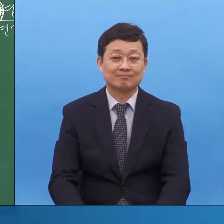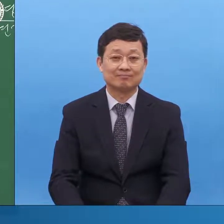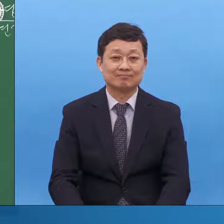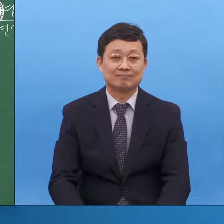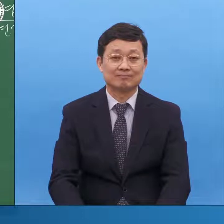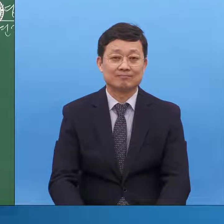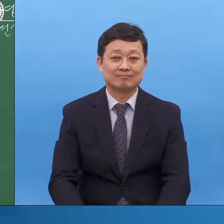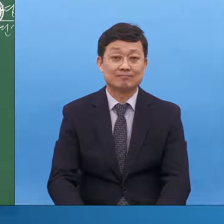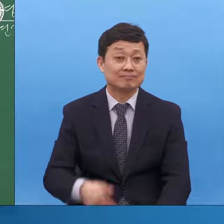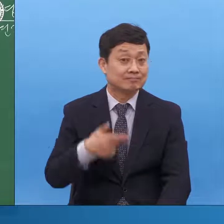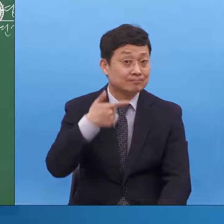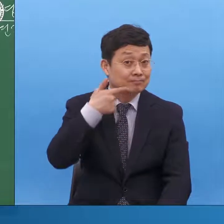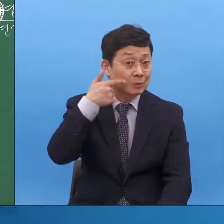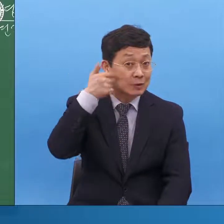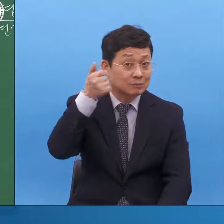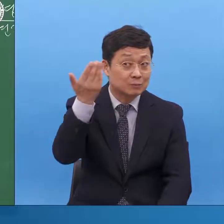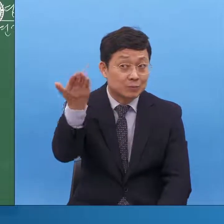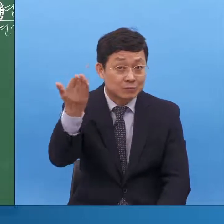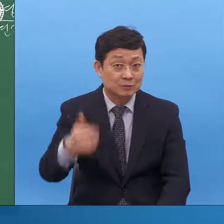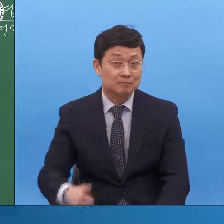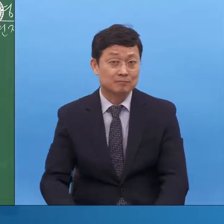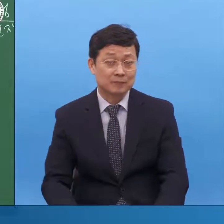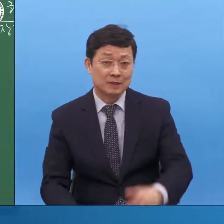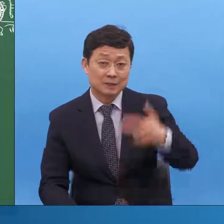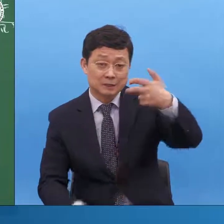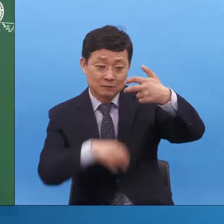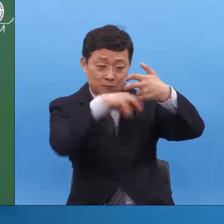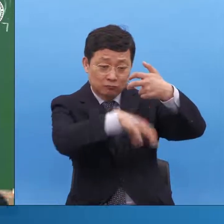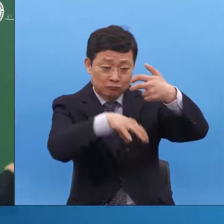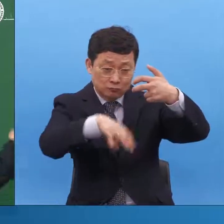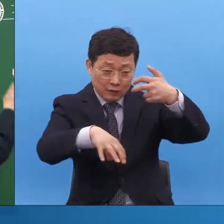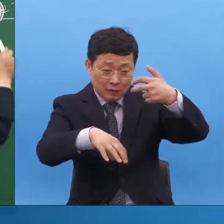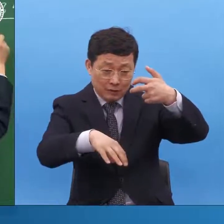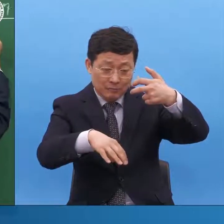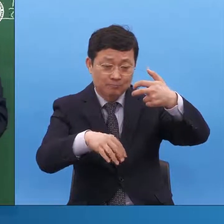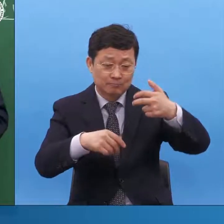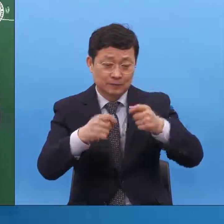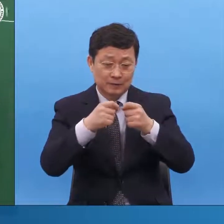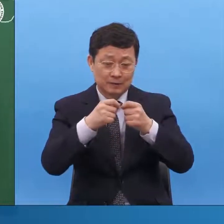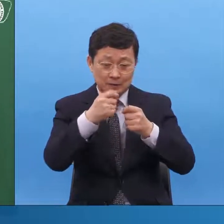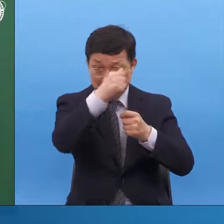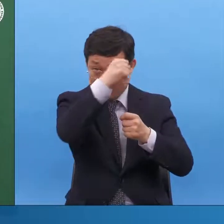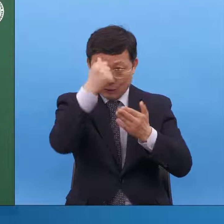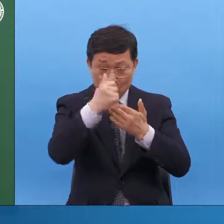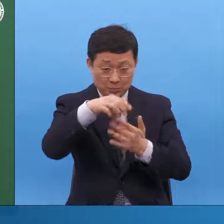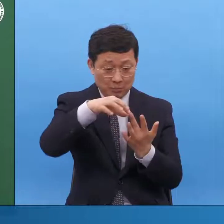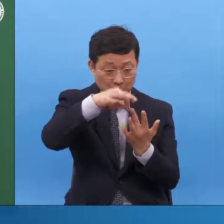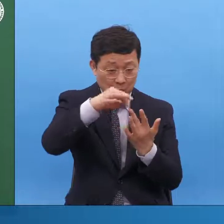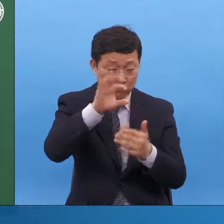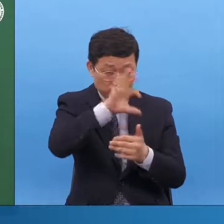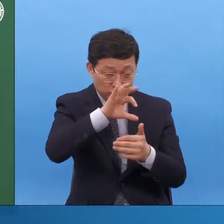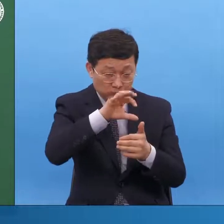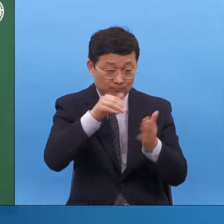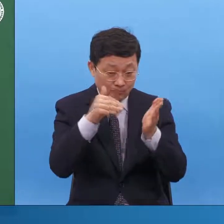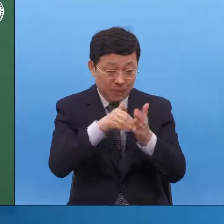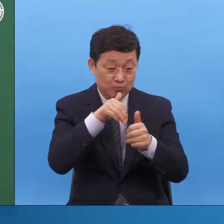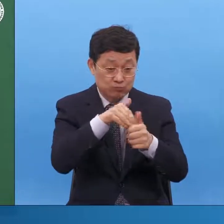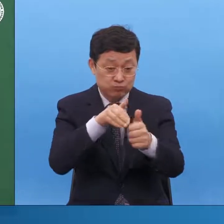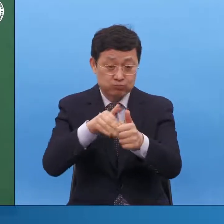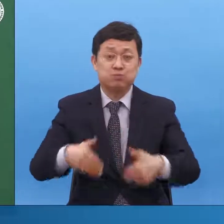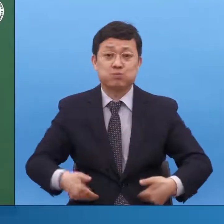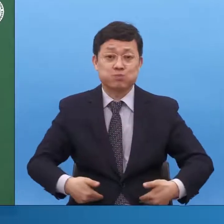금방 역사를 납니다. And our pastors, you must use the great parish system because that's the kind of blessing God gave to the apostles. And once you do that, you'll quickly be able to find